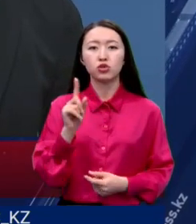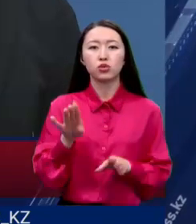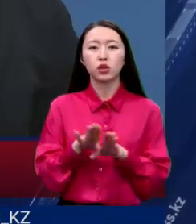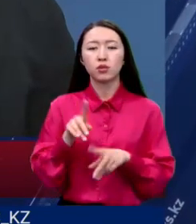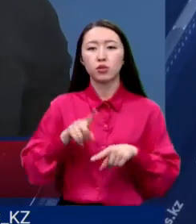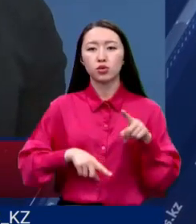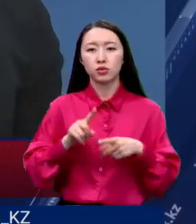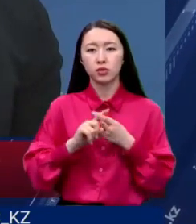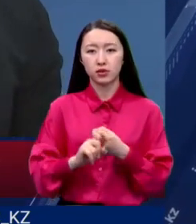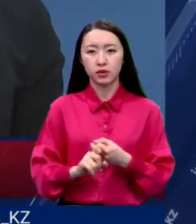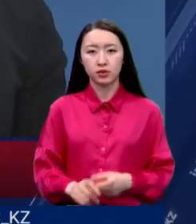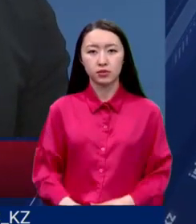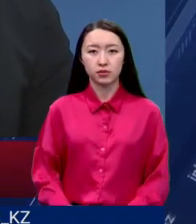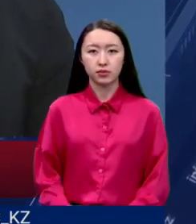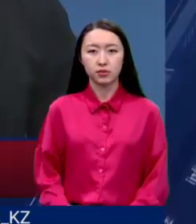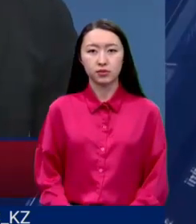родственными связями?